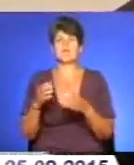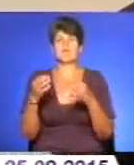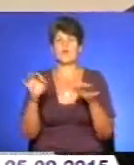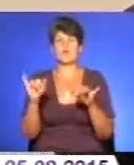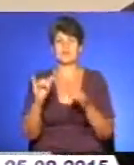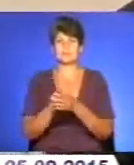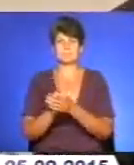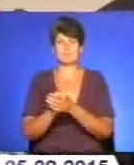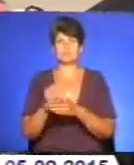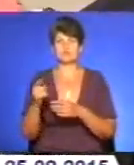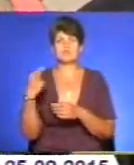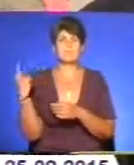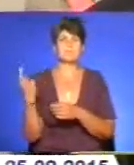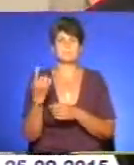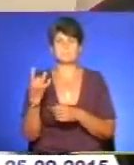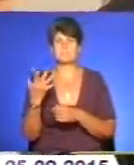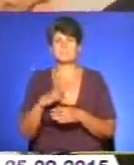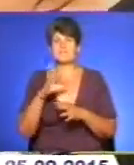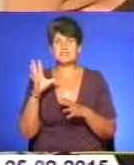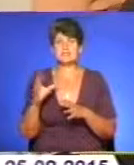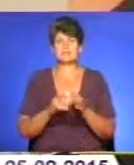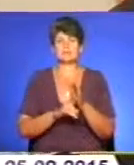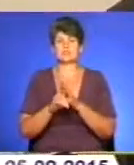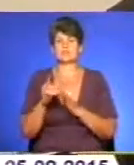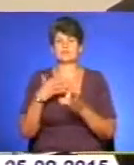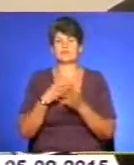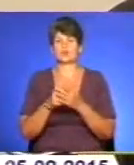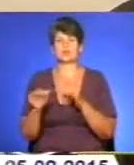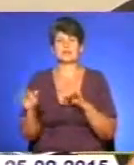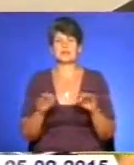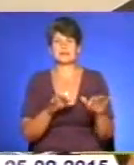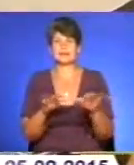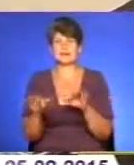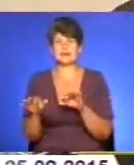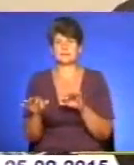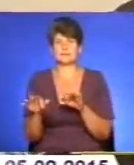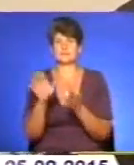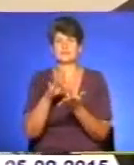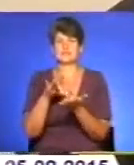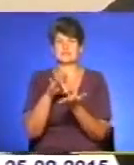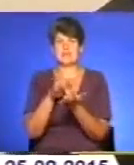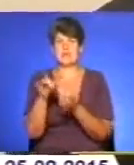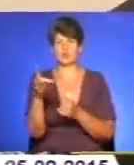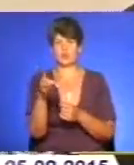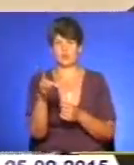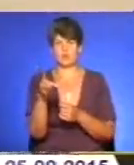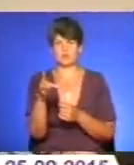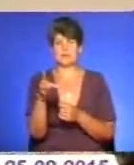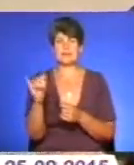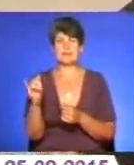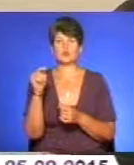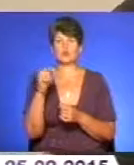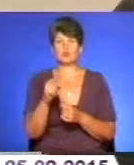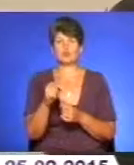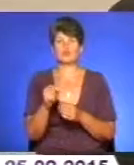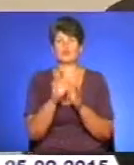вперше. Взагалі, ми почали свою діяльність в центральному регіоні, і тому